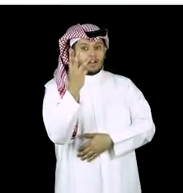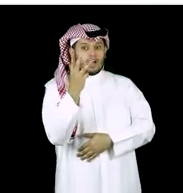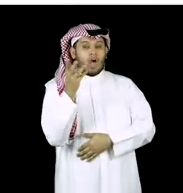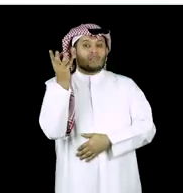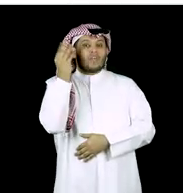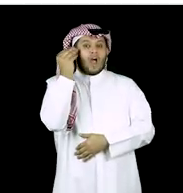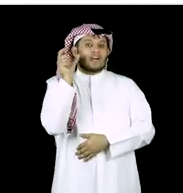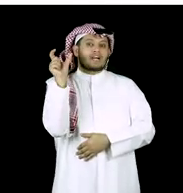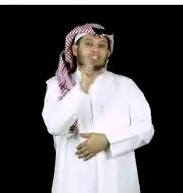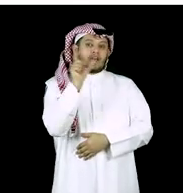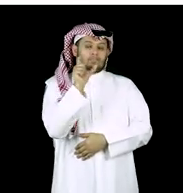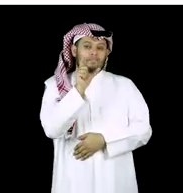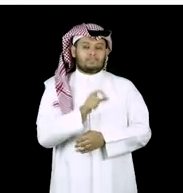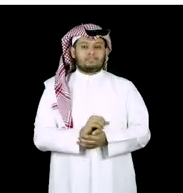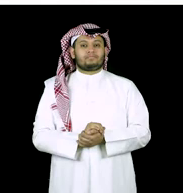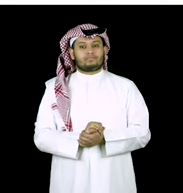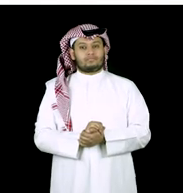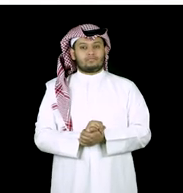الإسلامية،